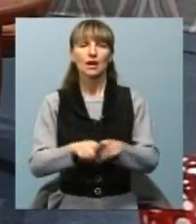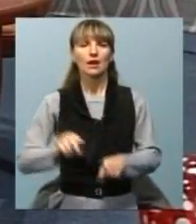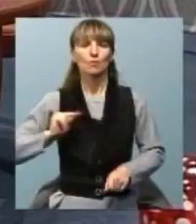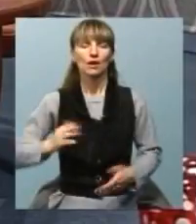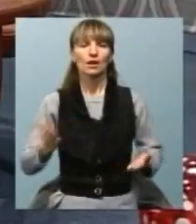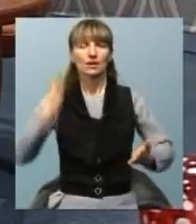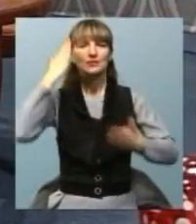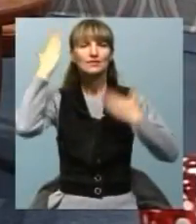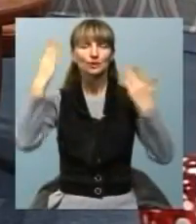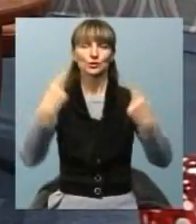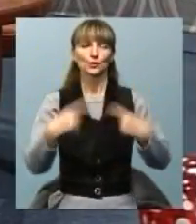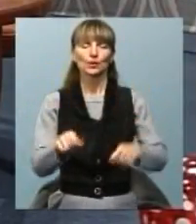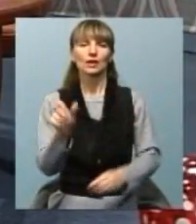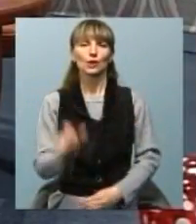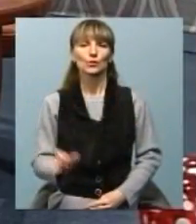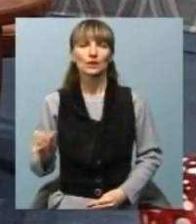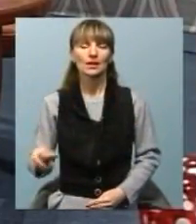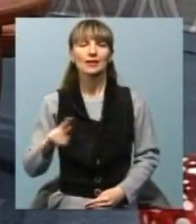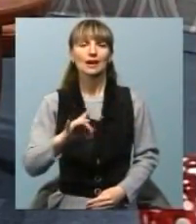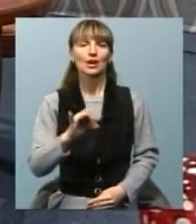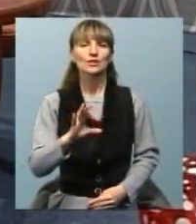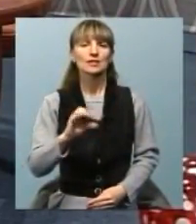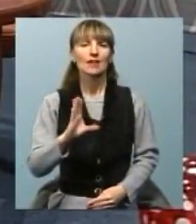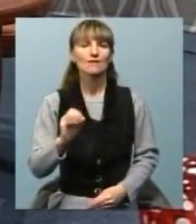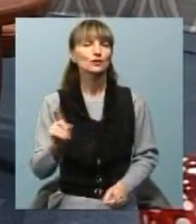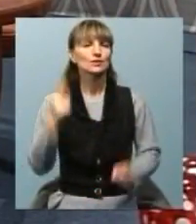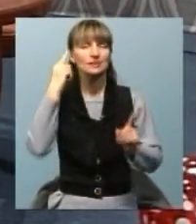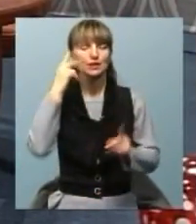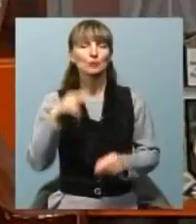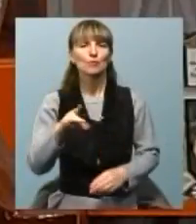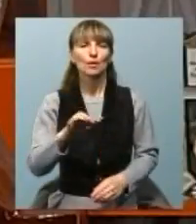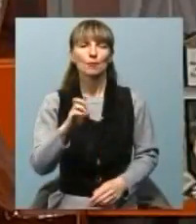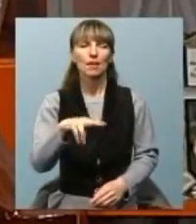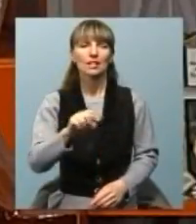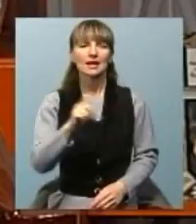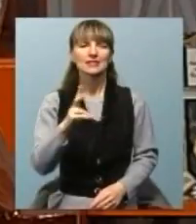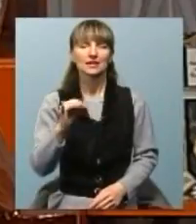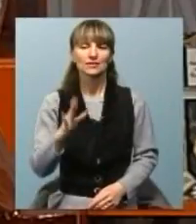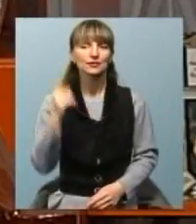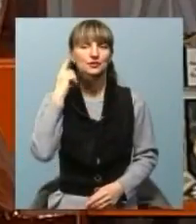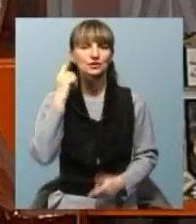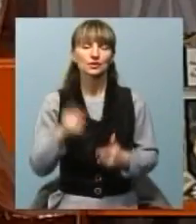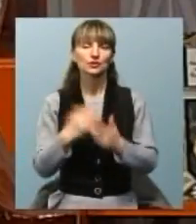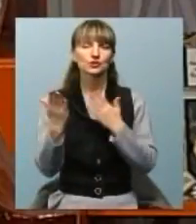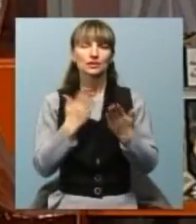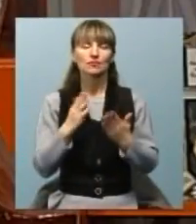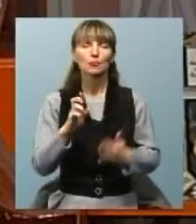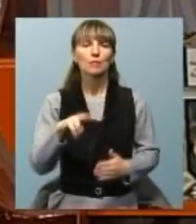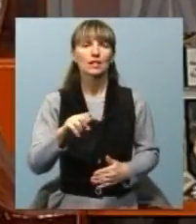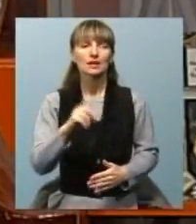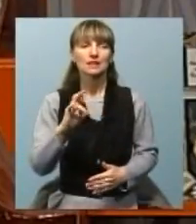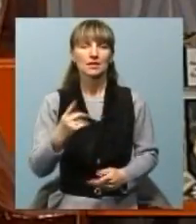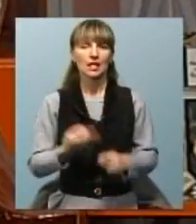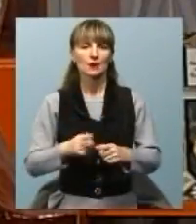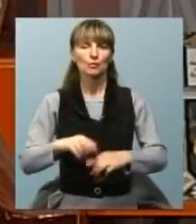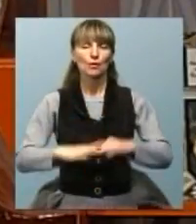як розважали інших людей. Ярославе, що ти знаєш про блазнів? Напевно, ти щось чув або читав навіть про них. Блазень – це